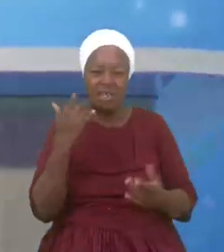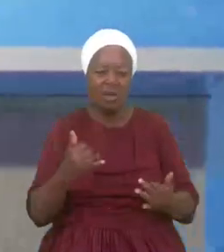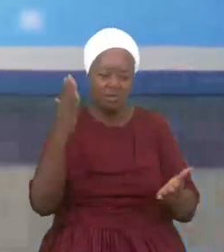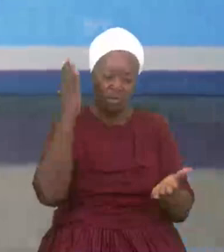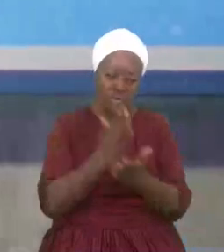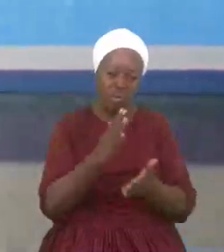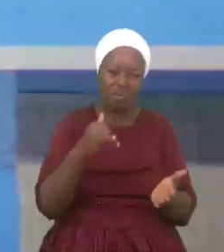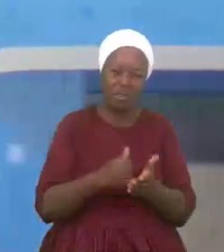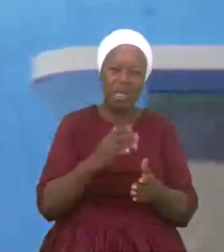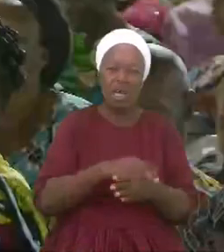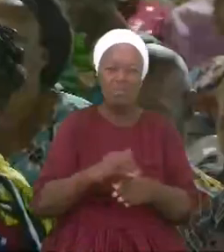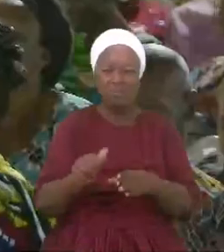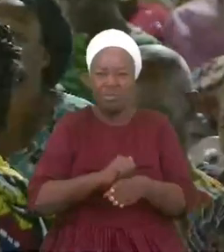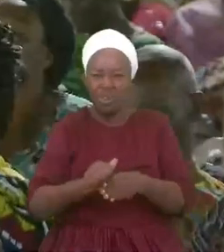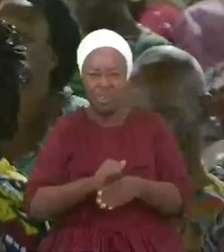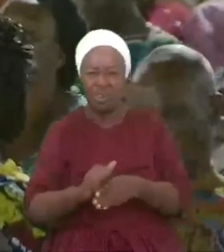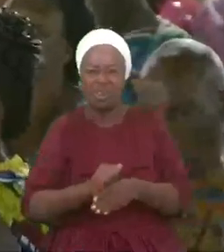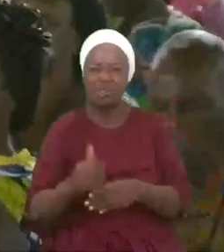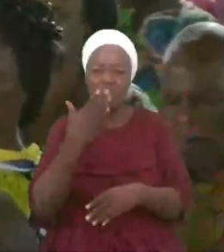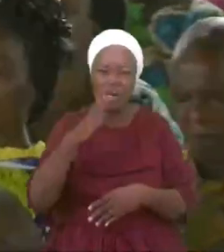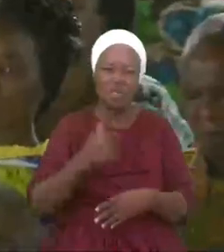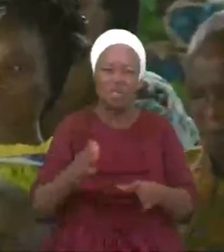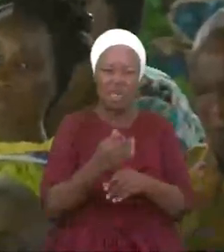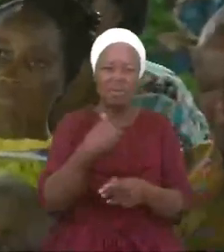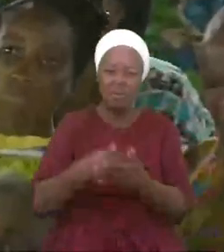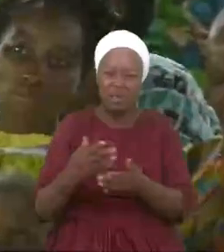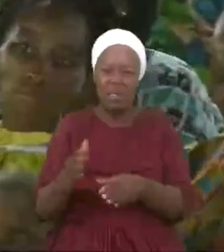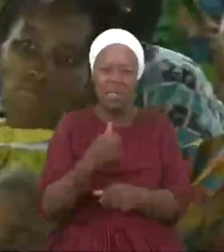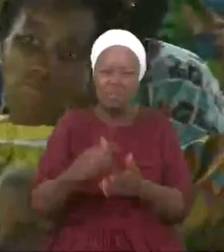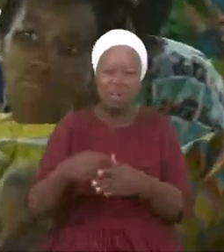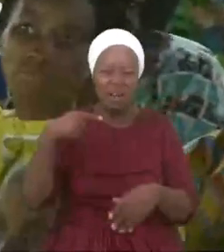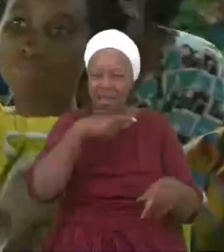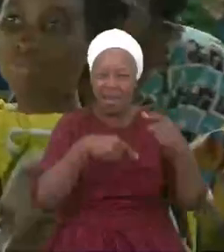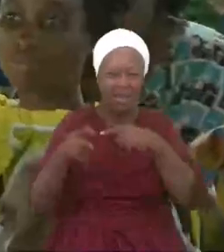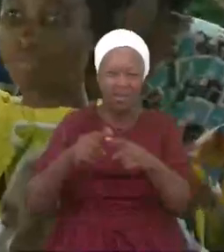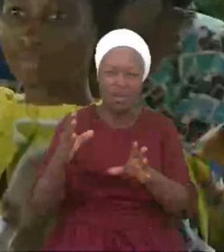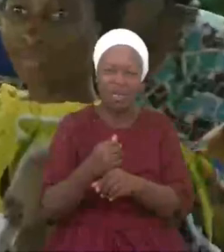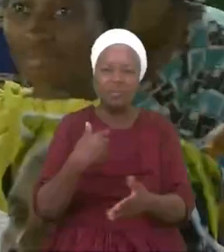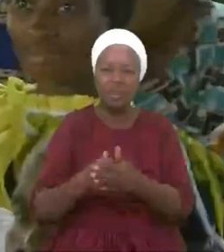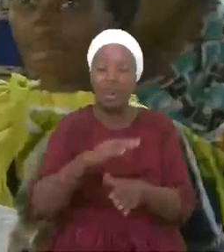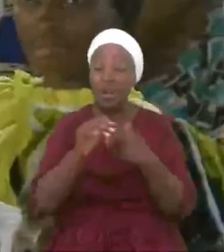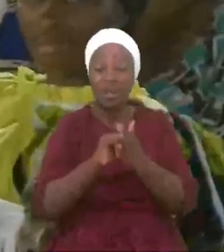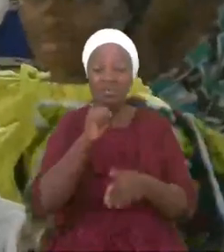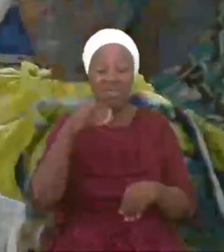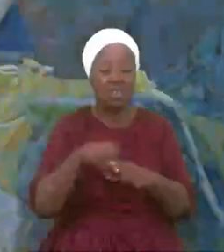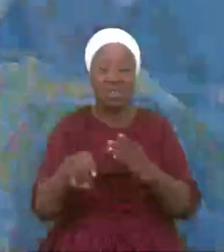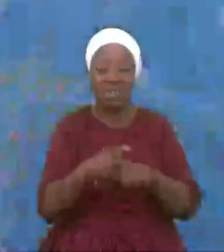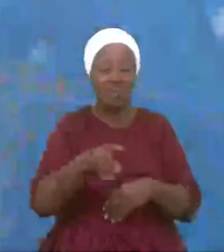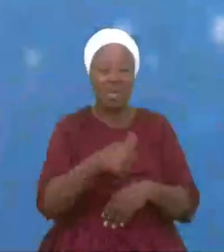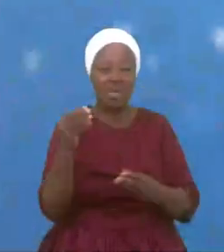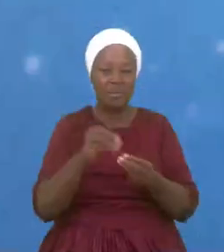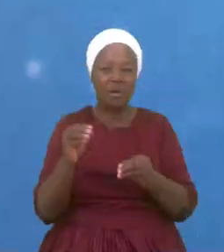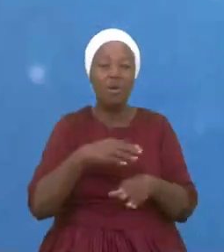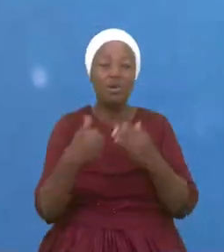corruption les peaux de vin mentir donner des pots de vin et pratiquer la séduction pour avoir l'argent l'argent